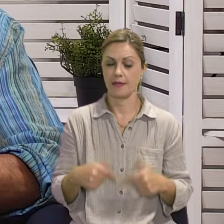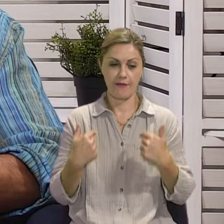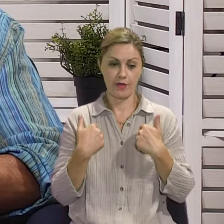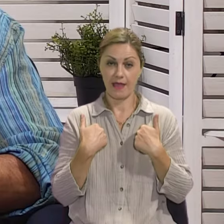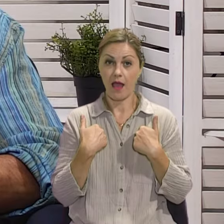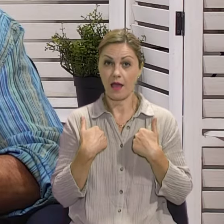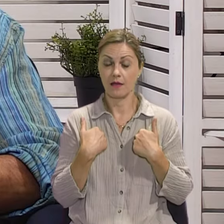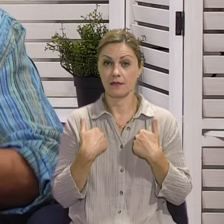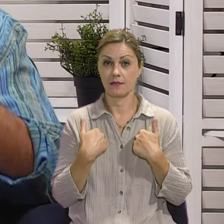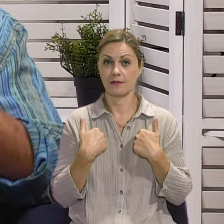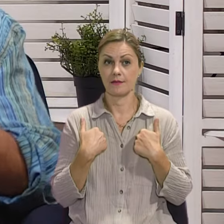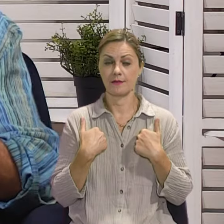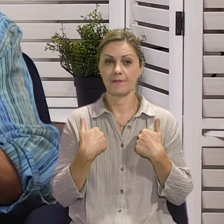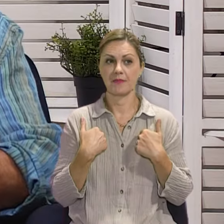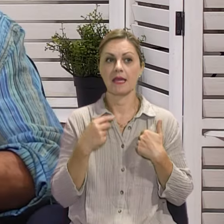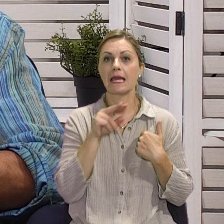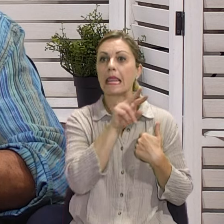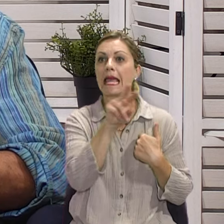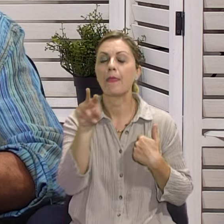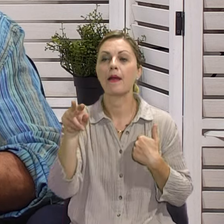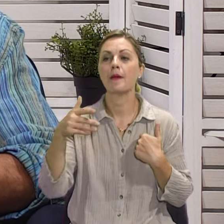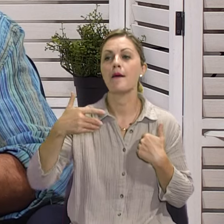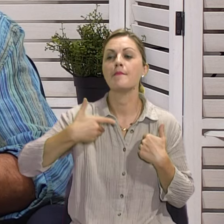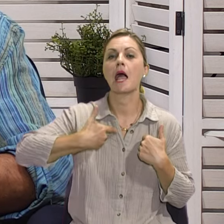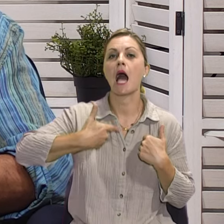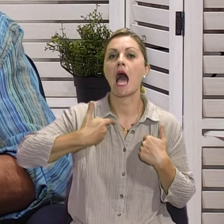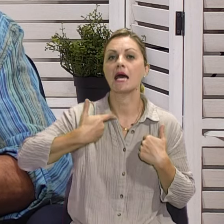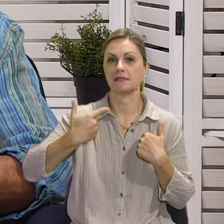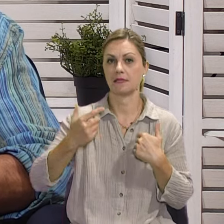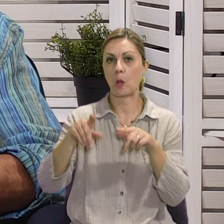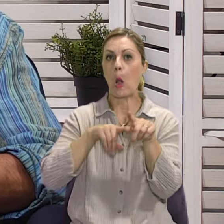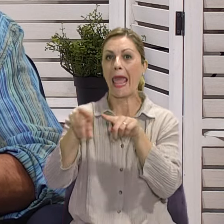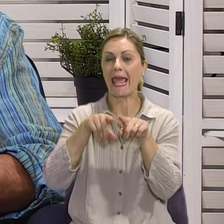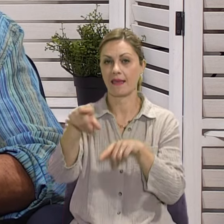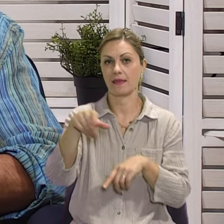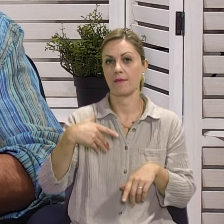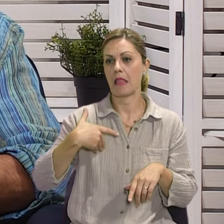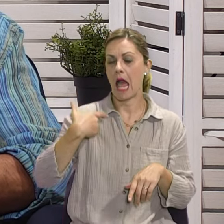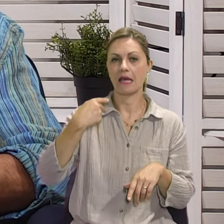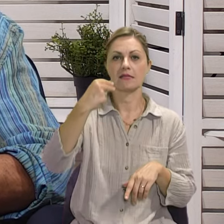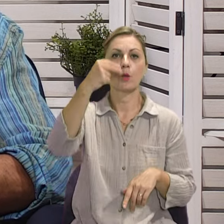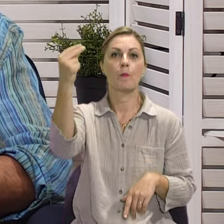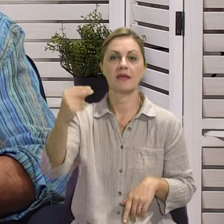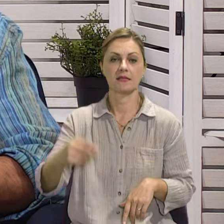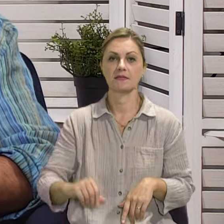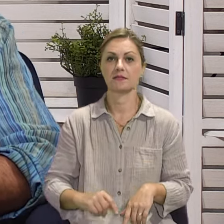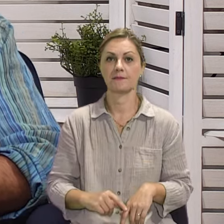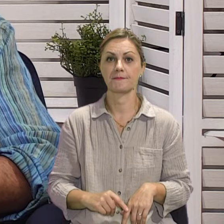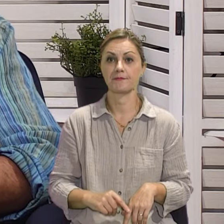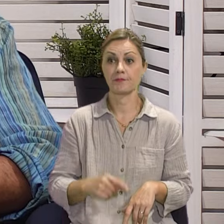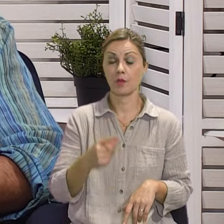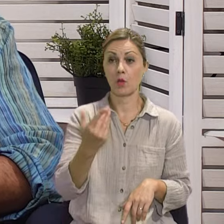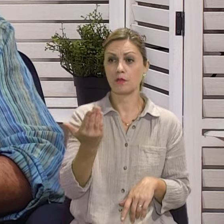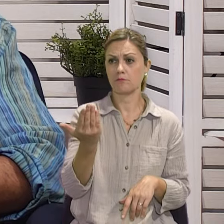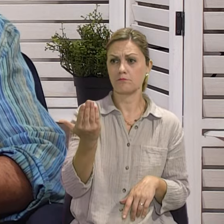gledam i ove moje kolege i gledam te mlade i oni su puni entuzijazma. Mladi muzičari koji su kod nas